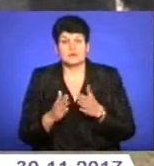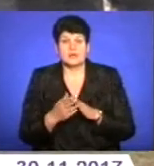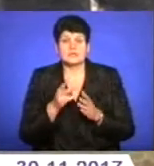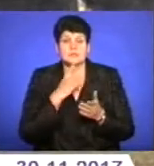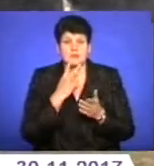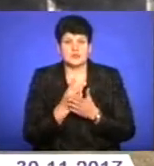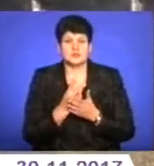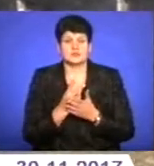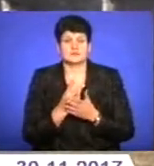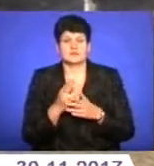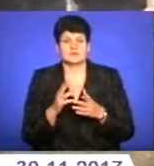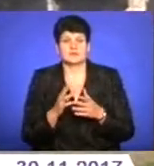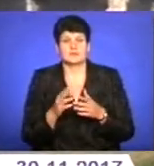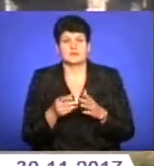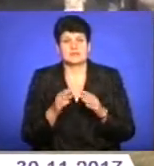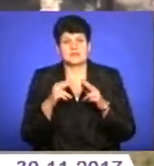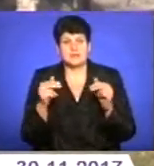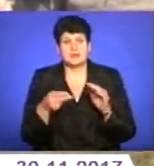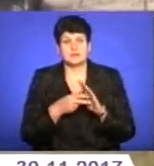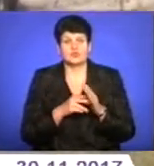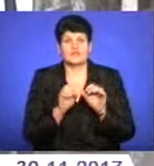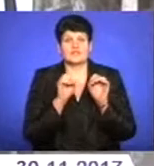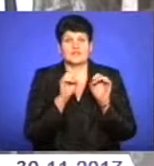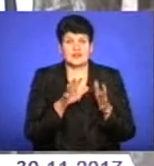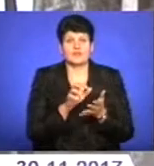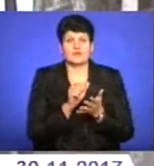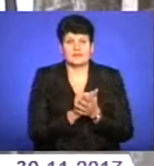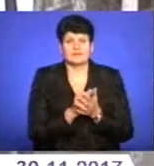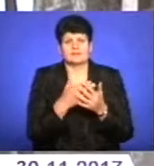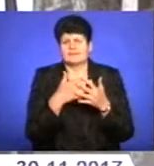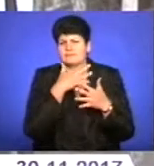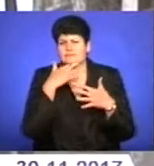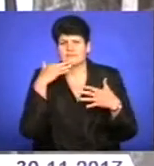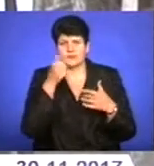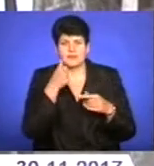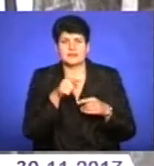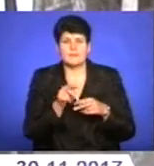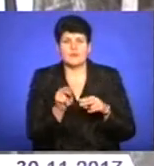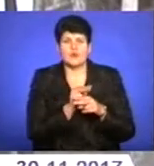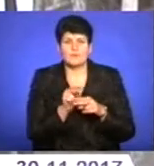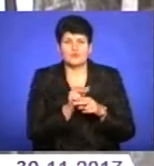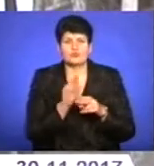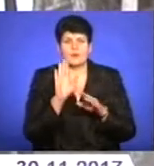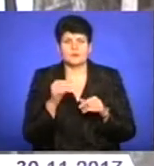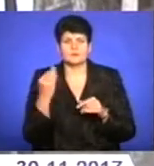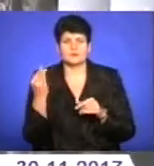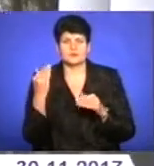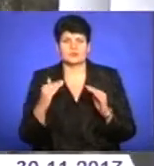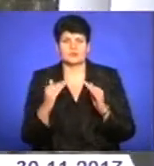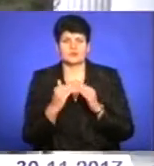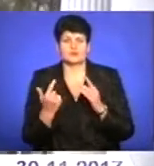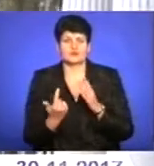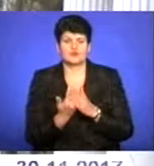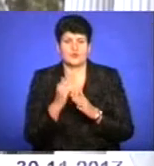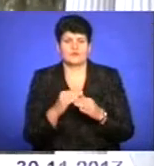у концесії споруд. Тобто замки планують передати в оренду інвесторам на кілька десятків років. Вони їх відремонтують, потім історичні будівлі знову перейдуть